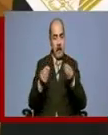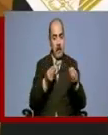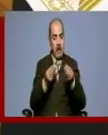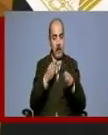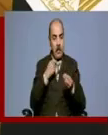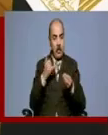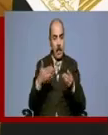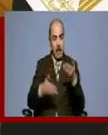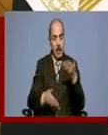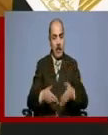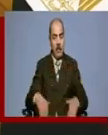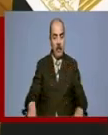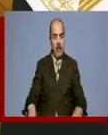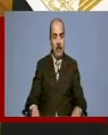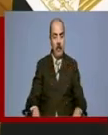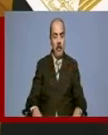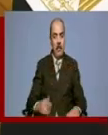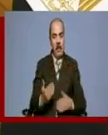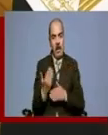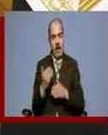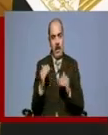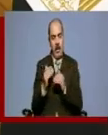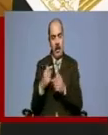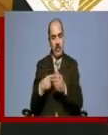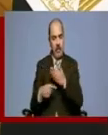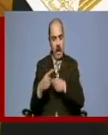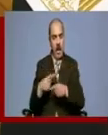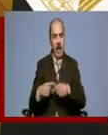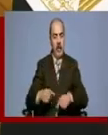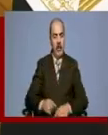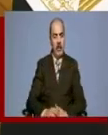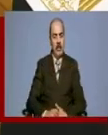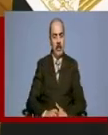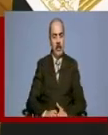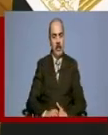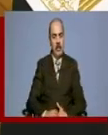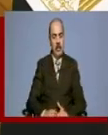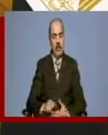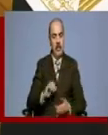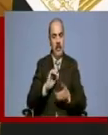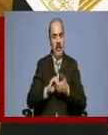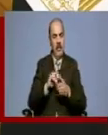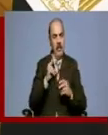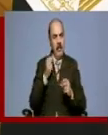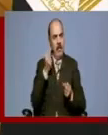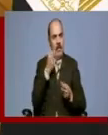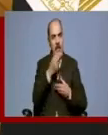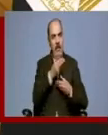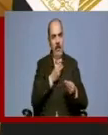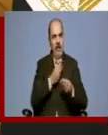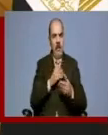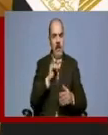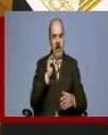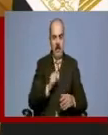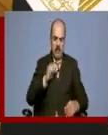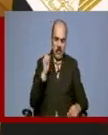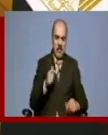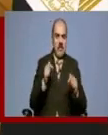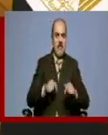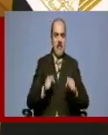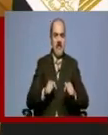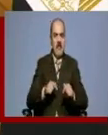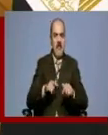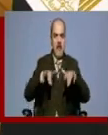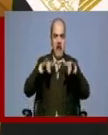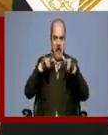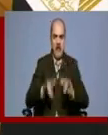لحضرتك من قبل يوم 7 اكتوبر كل الشباب اللي انت كنت شايفهم على التيك توك وعلى التطبيقات وع الحاجات دي كان يعرفوا حاجه اسمها فلسطين ما كانوش يعرفوا